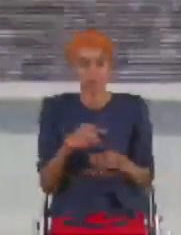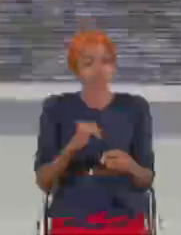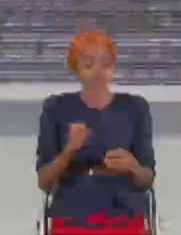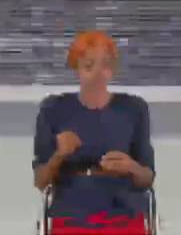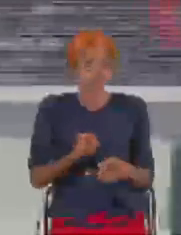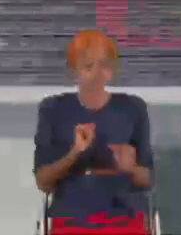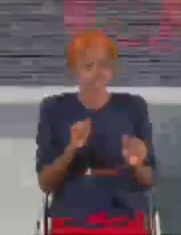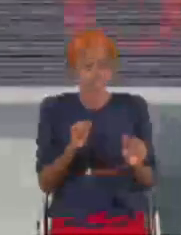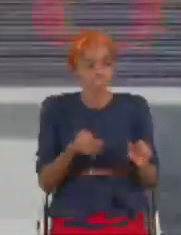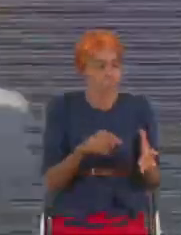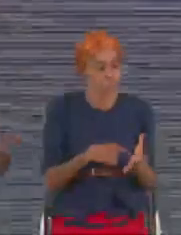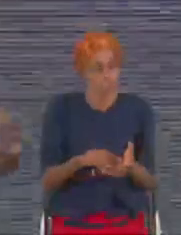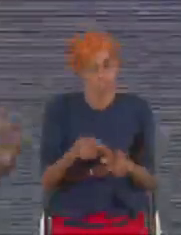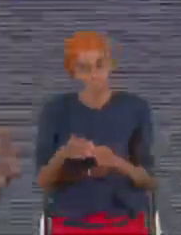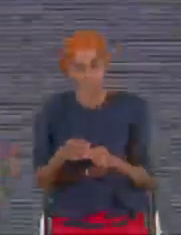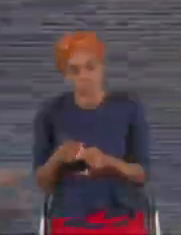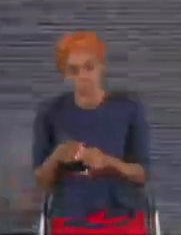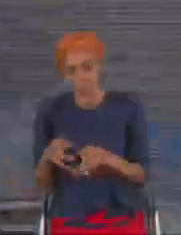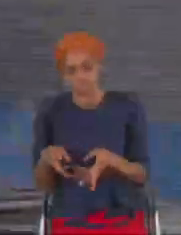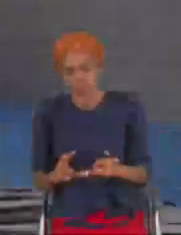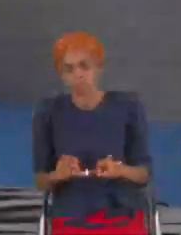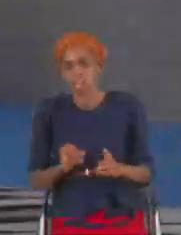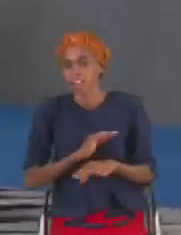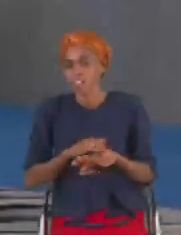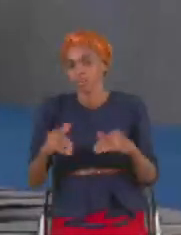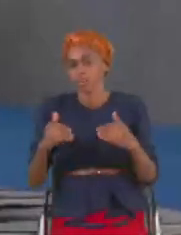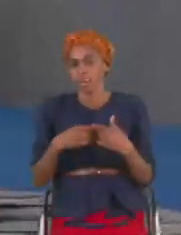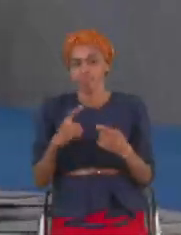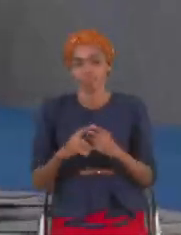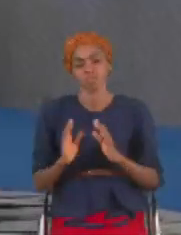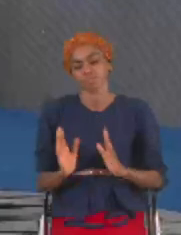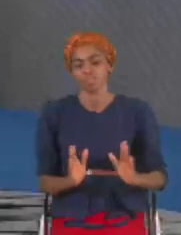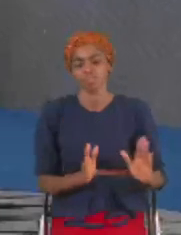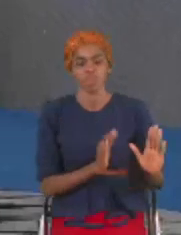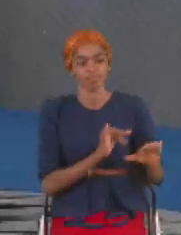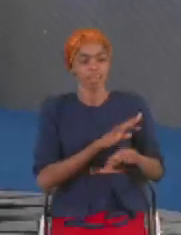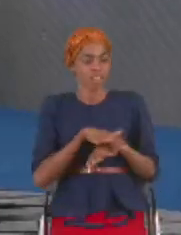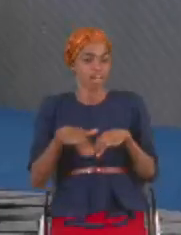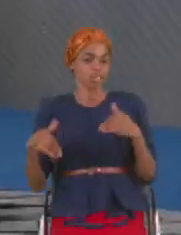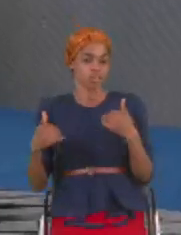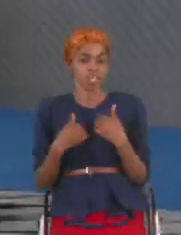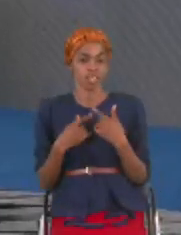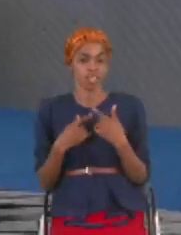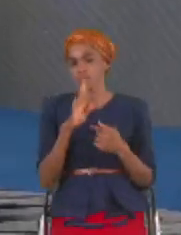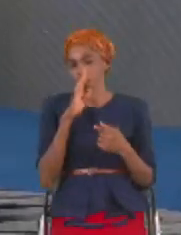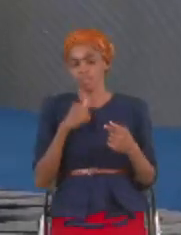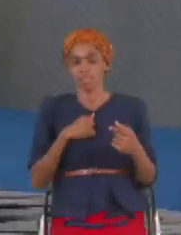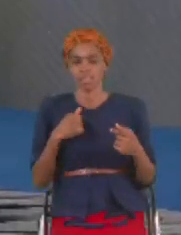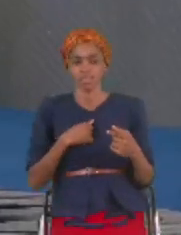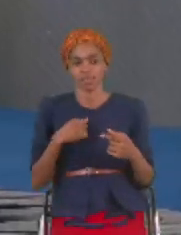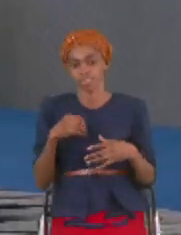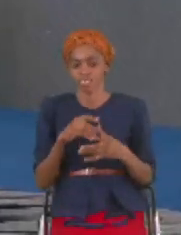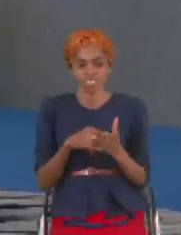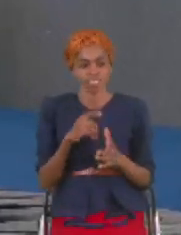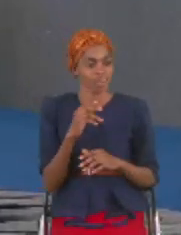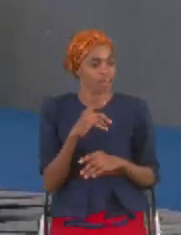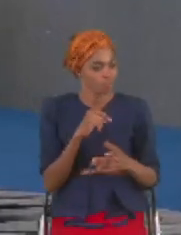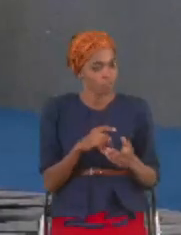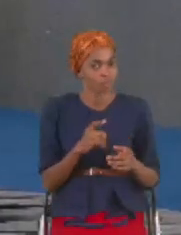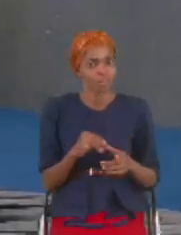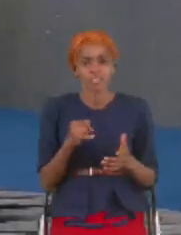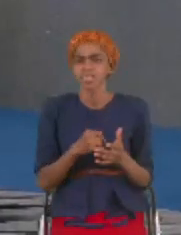je peux faire ceci de comme je veux je ne dois pas me préparer je ne dois pas donné de mon meilleur